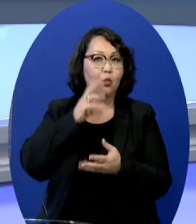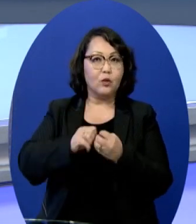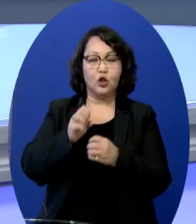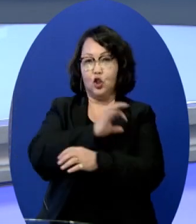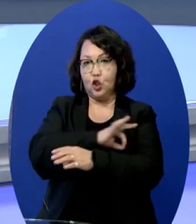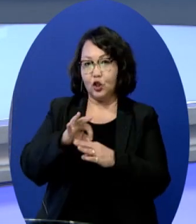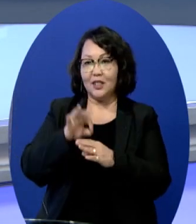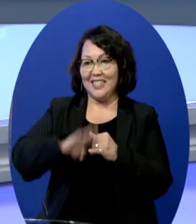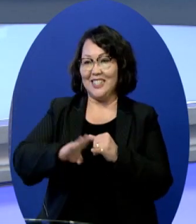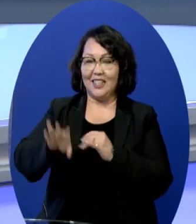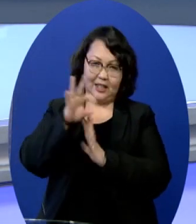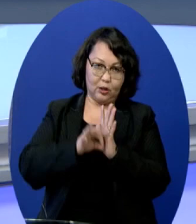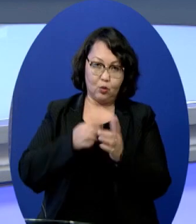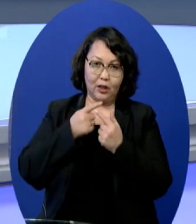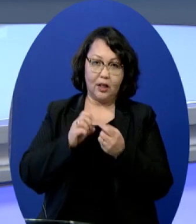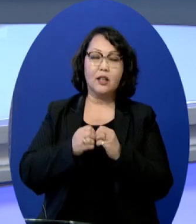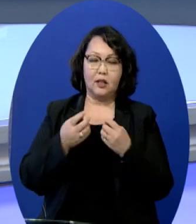төслийн эцсийн хэлэлцүүлгийг хийлээ.